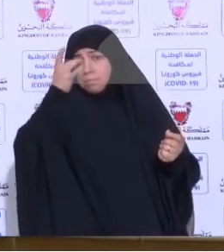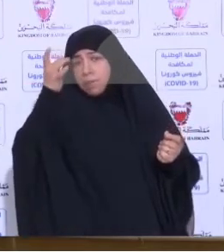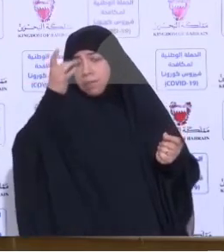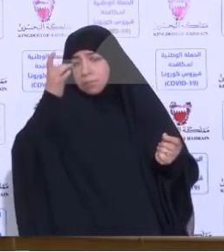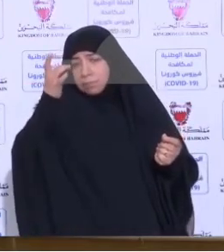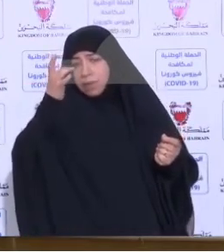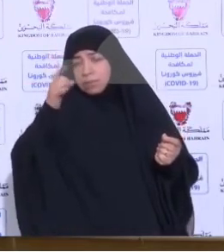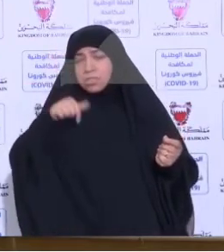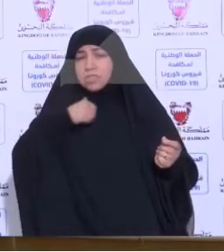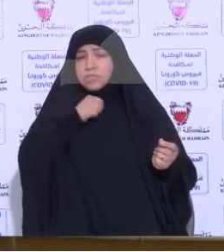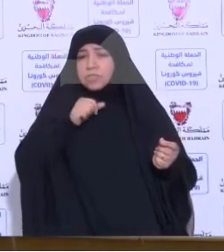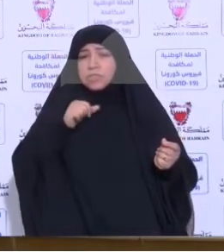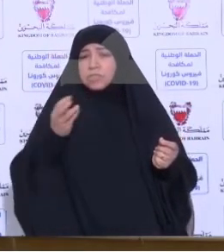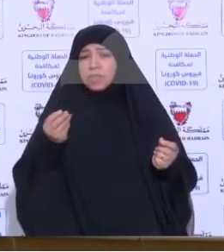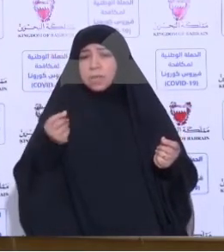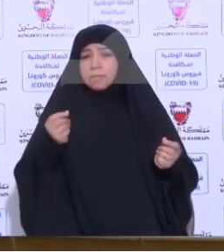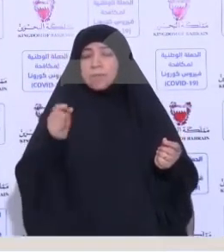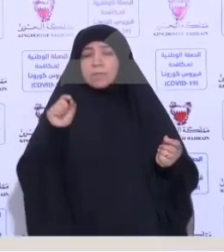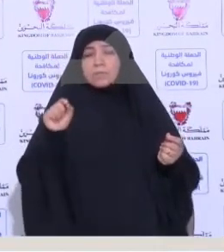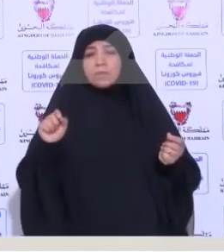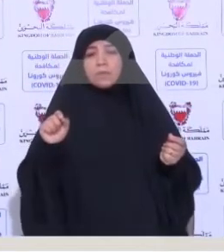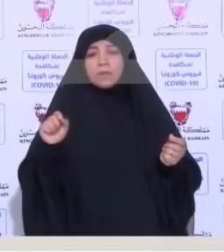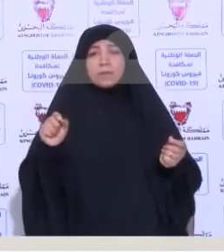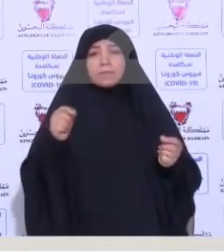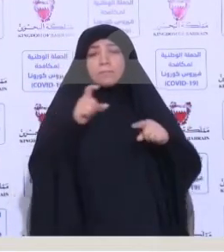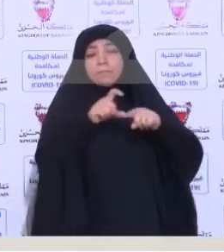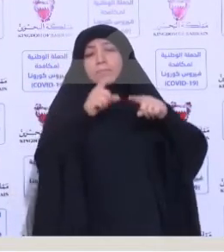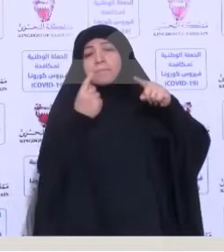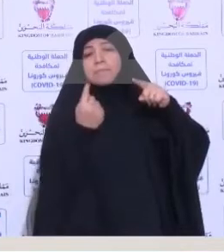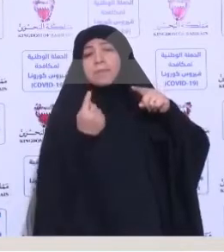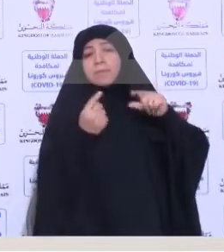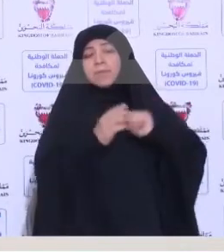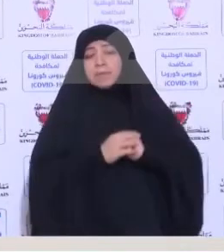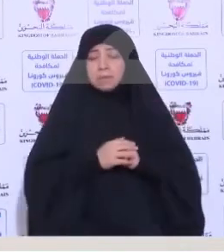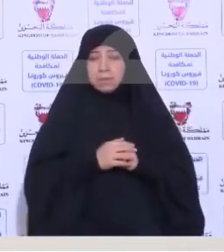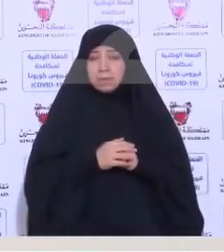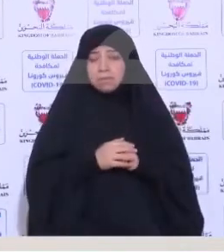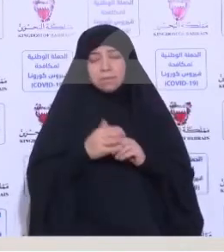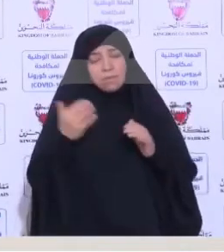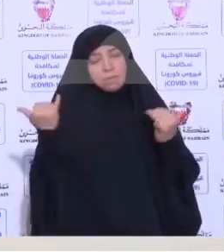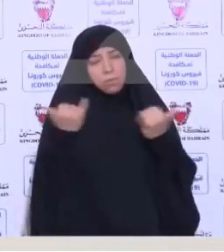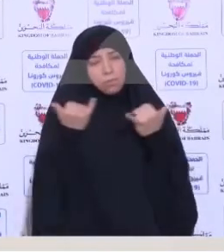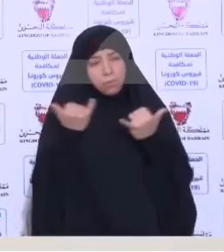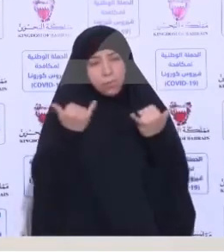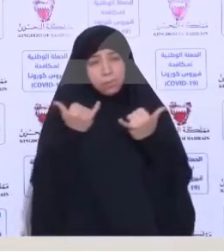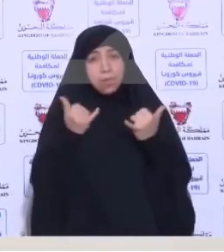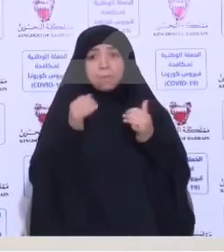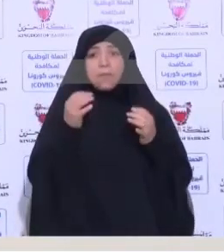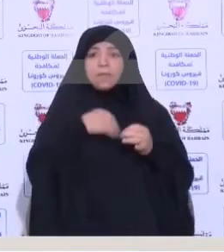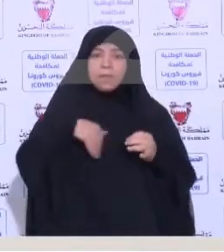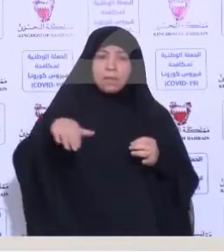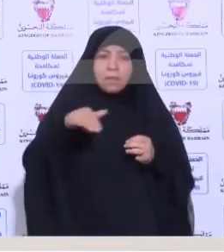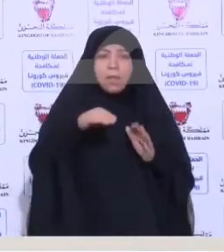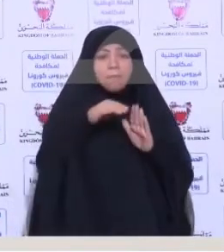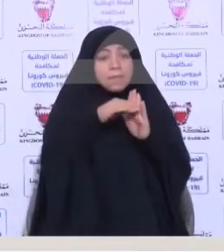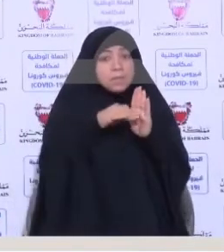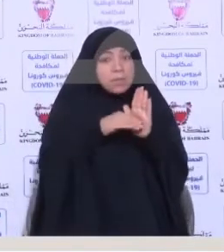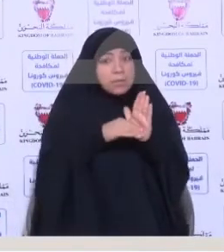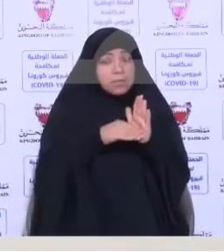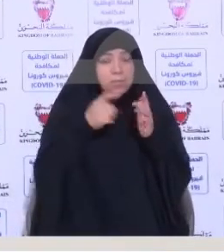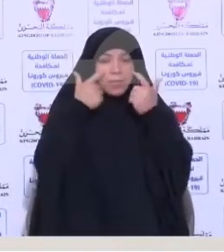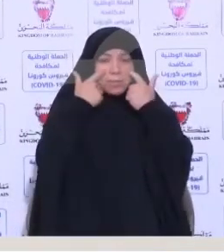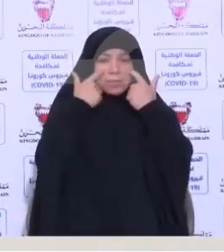إلى 1.6%، وبناء على ذلك ينصح بالالتزام والحيطة